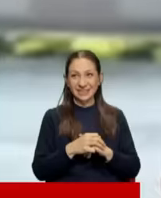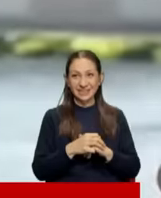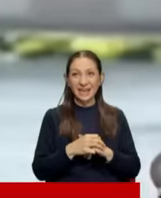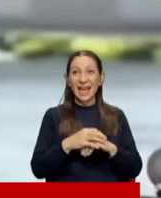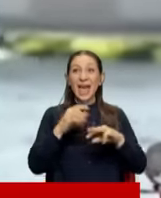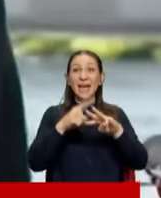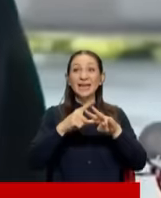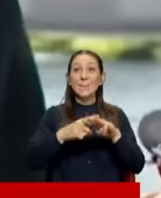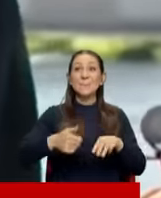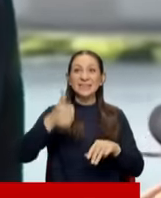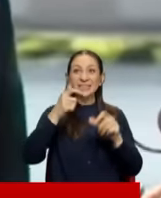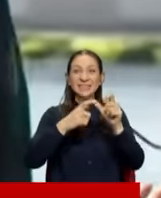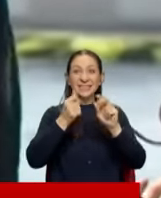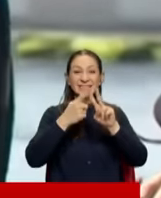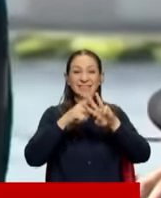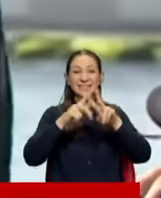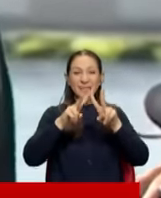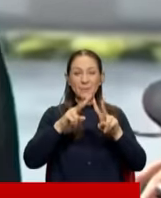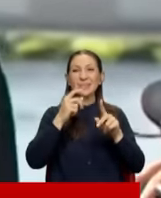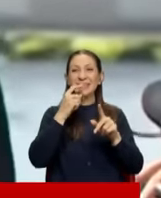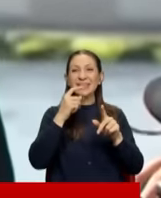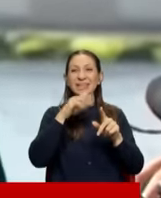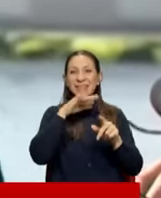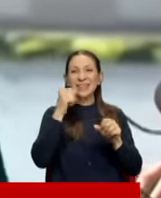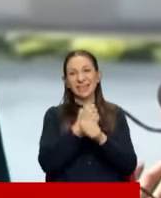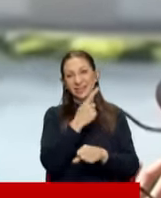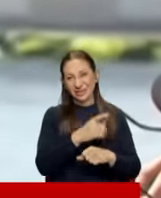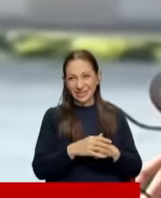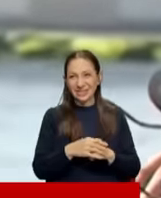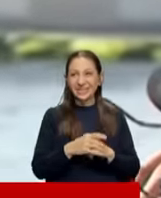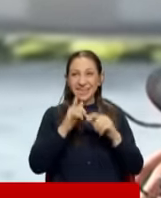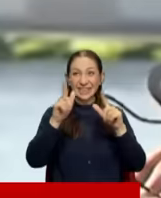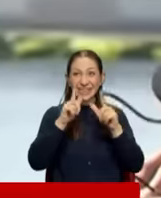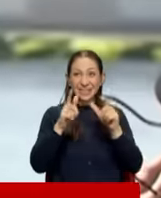baş baş Sen ta